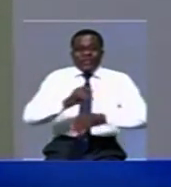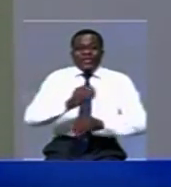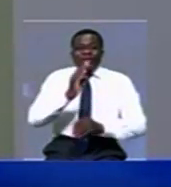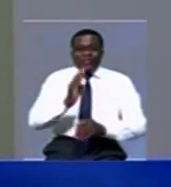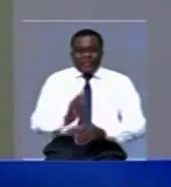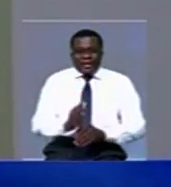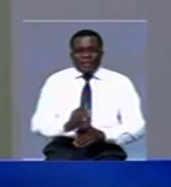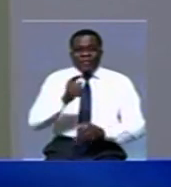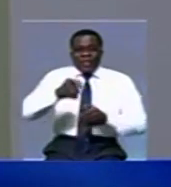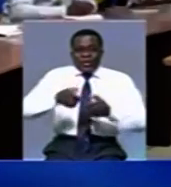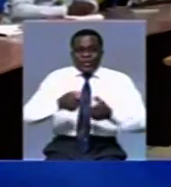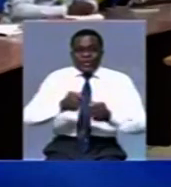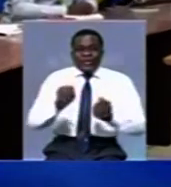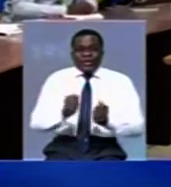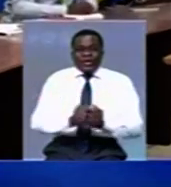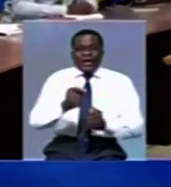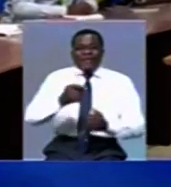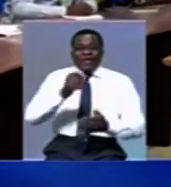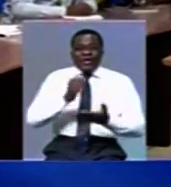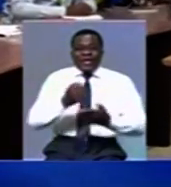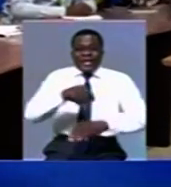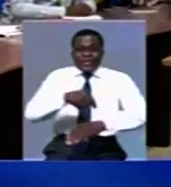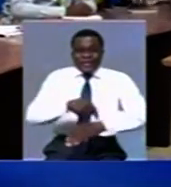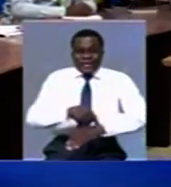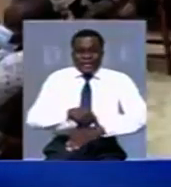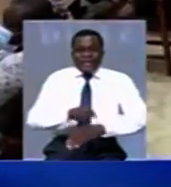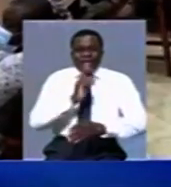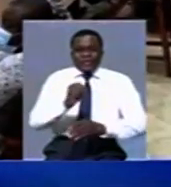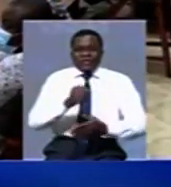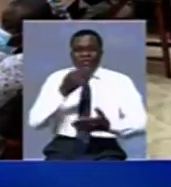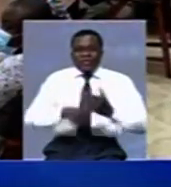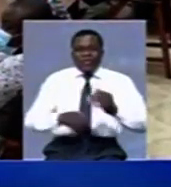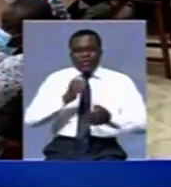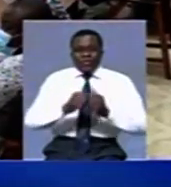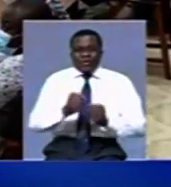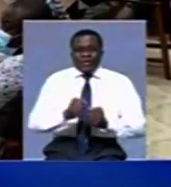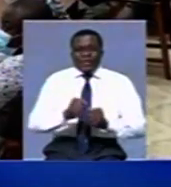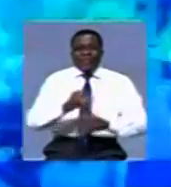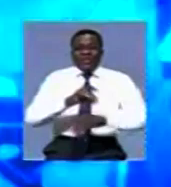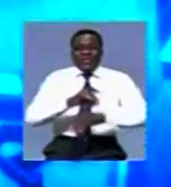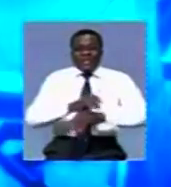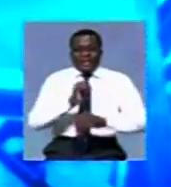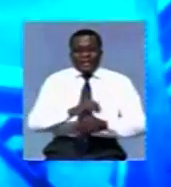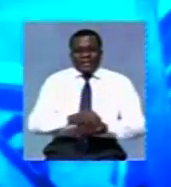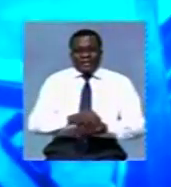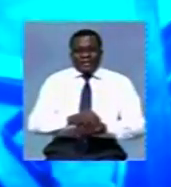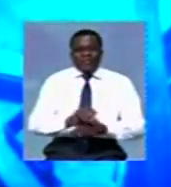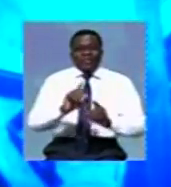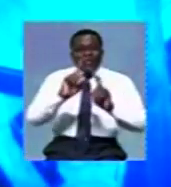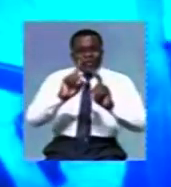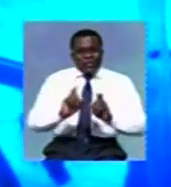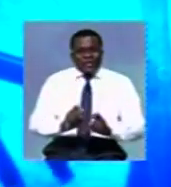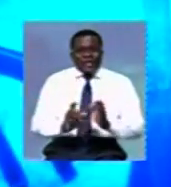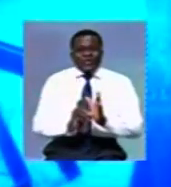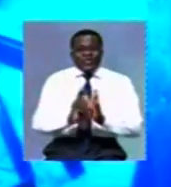Bénin. Une gestion avec un gain de temps, et certainement moins de litiges, Domanio. Une question